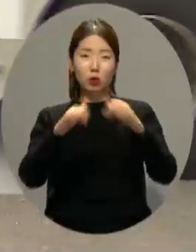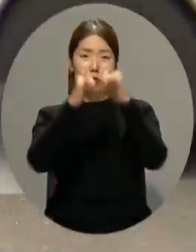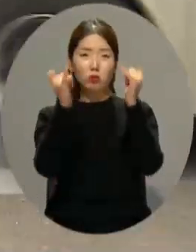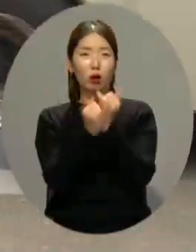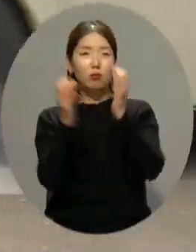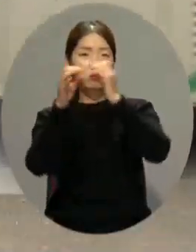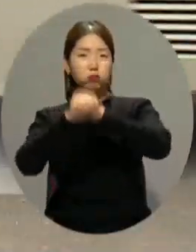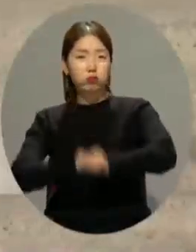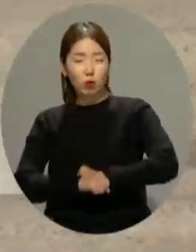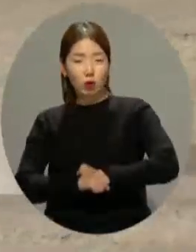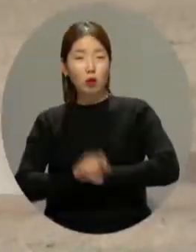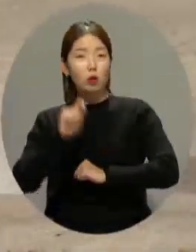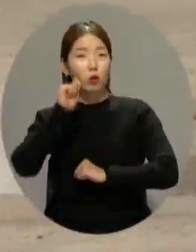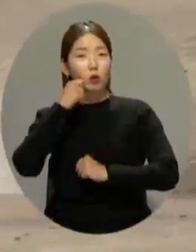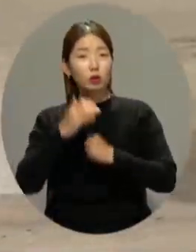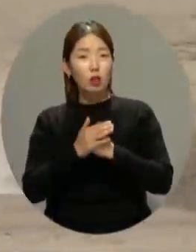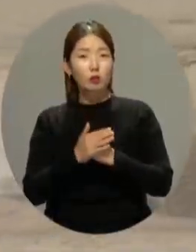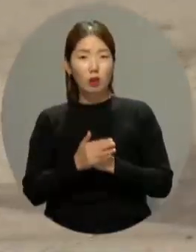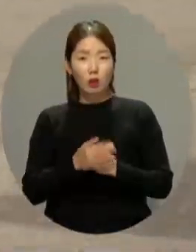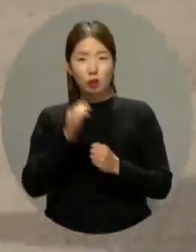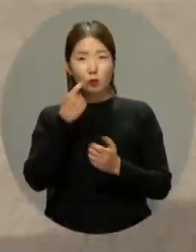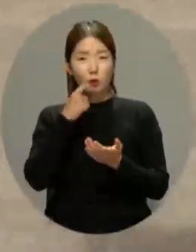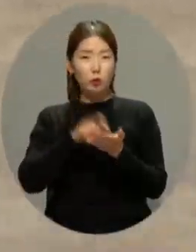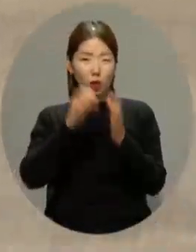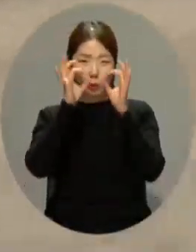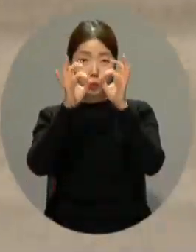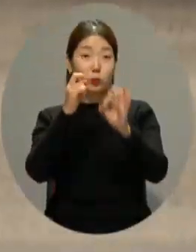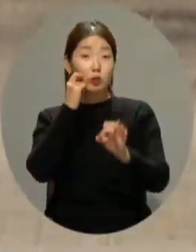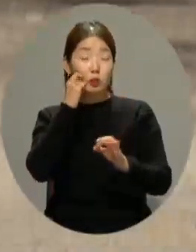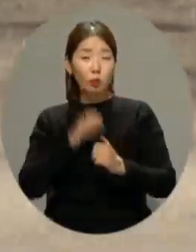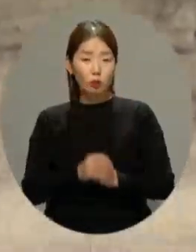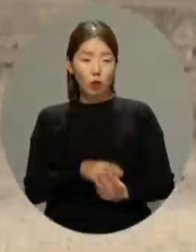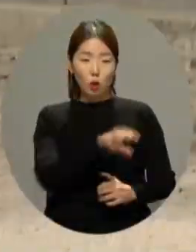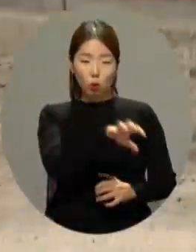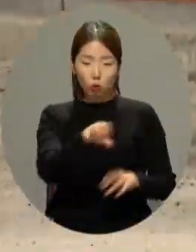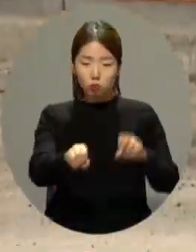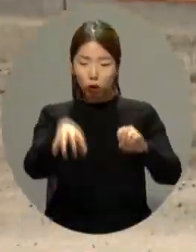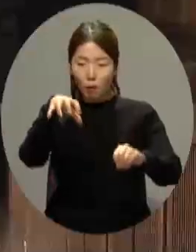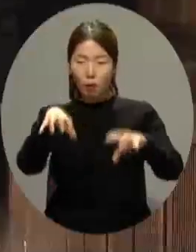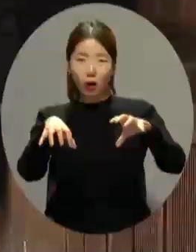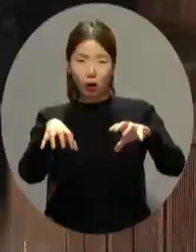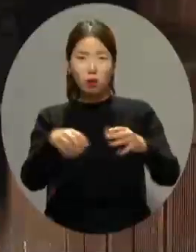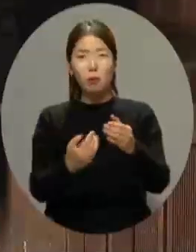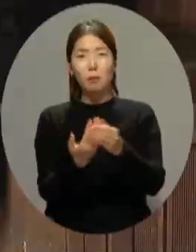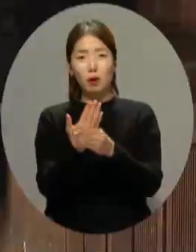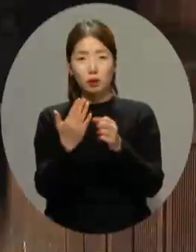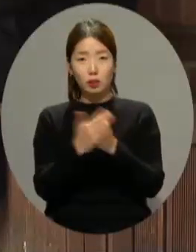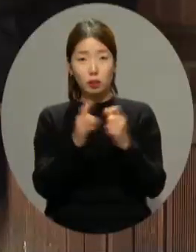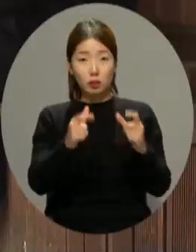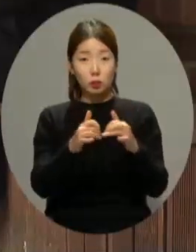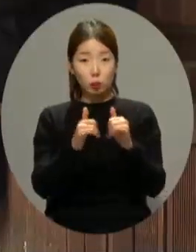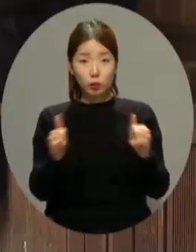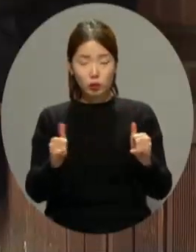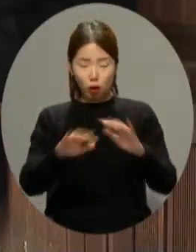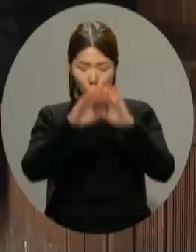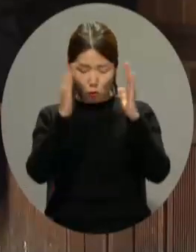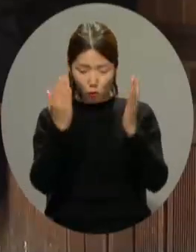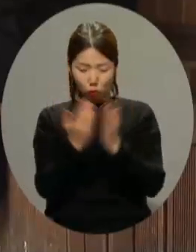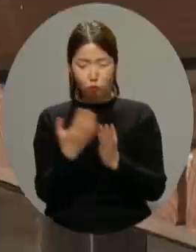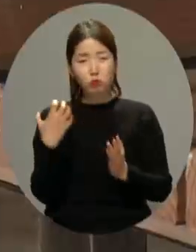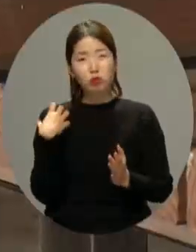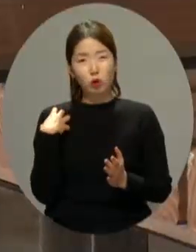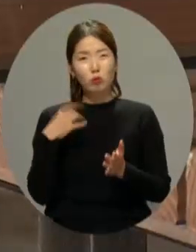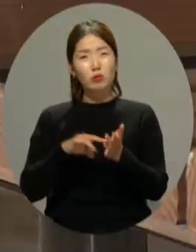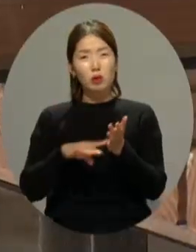있어 결코 가벼운 문제가 아닙니다 곳곳에서 이미 현실화된 지방 소멸 지역 주민과 국민 모두의